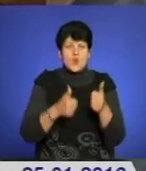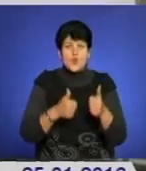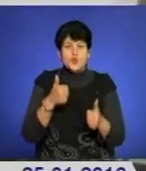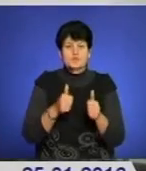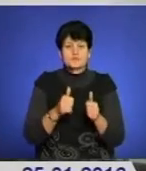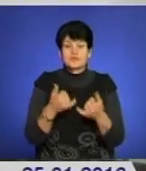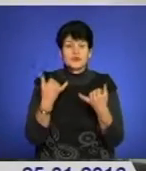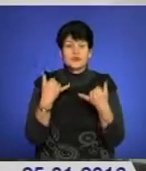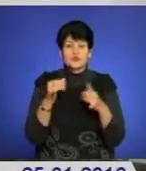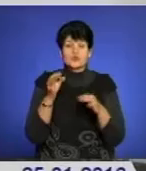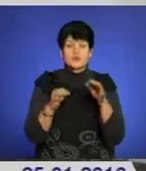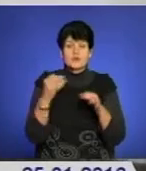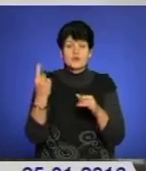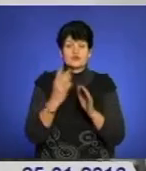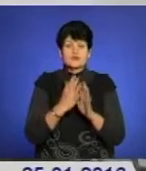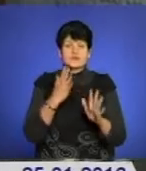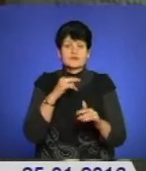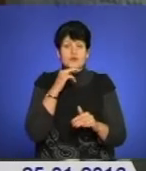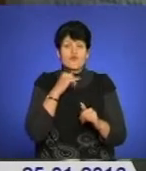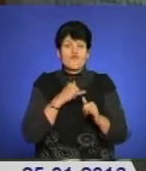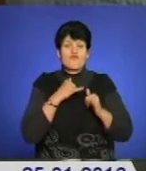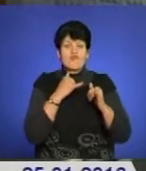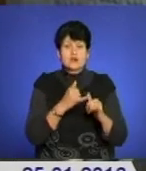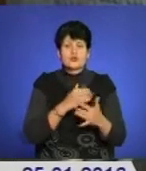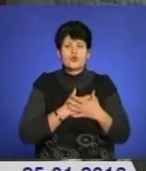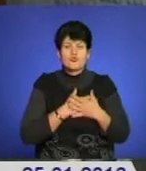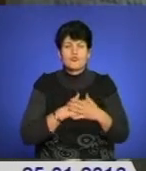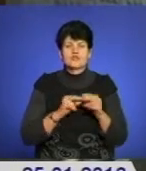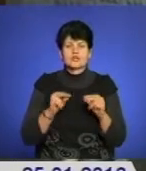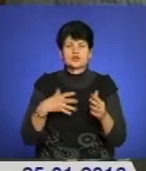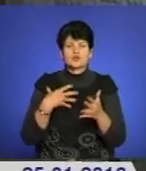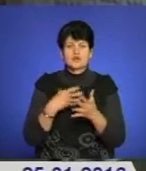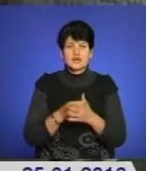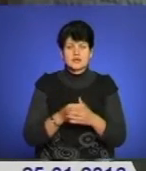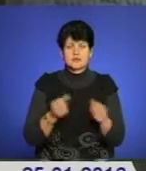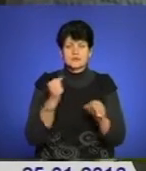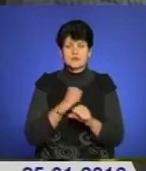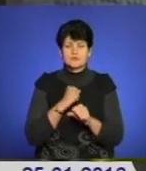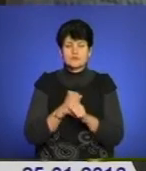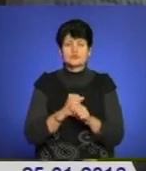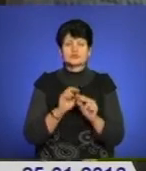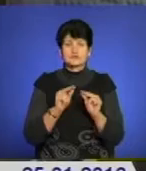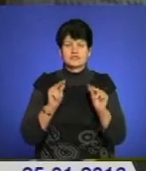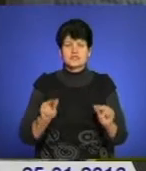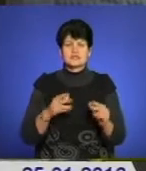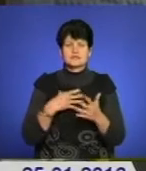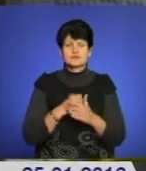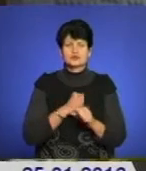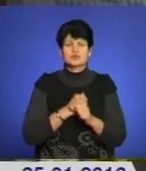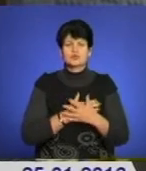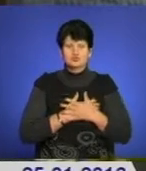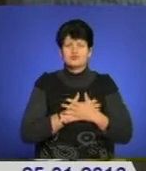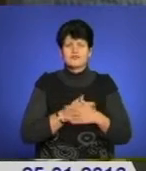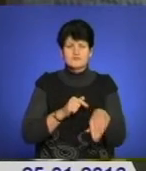журі насамперед звертає увагу на любов вчителя до своєї професії. Тобто, якщо вчитель свою професію любить, і він себе